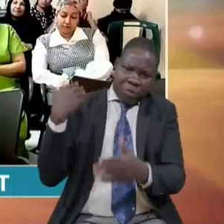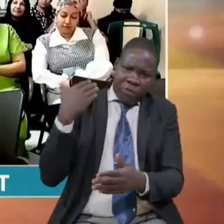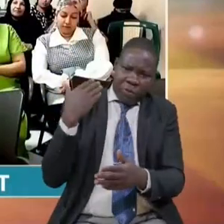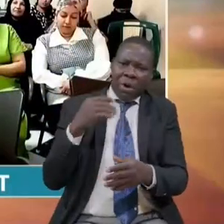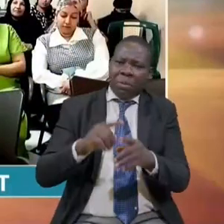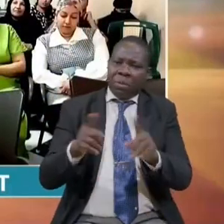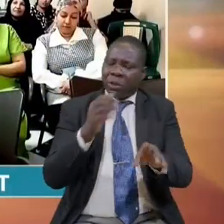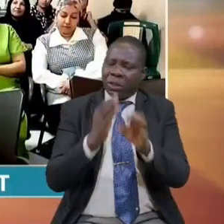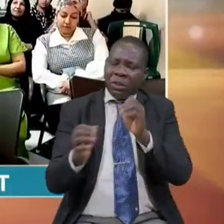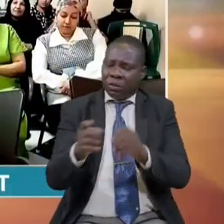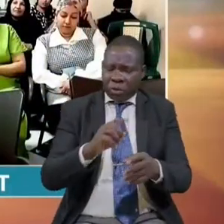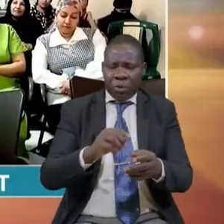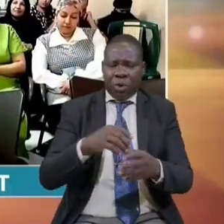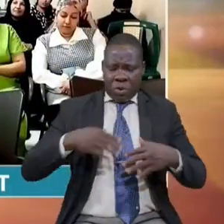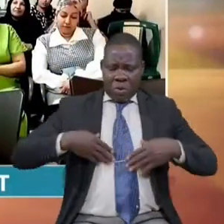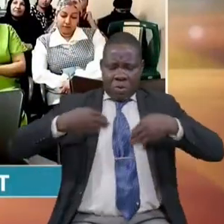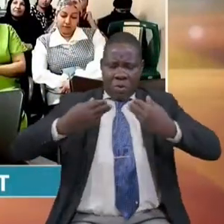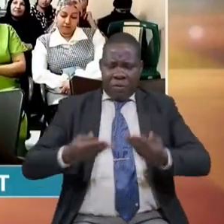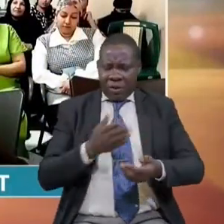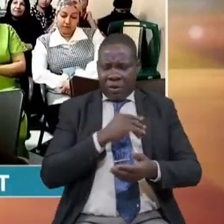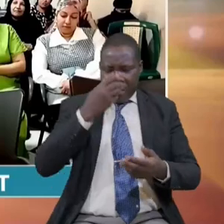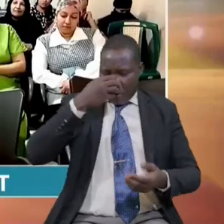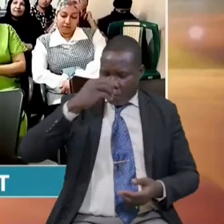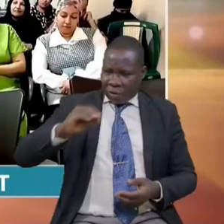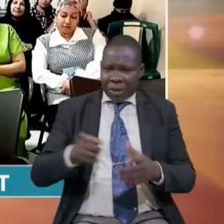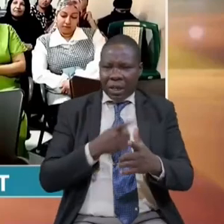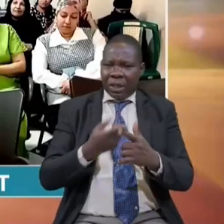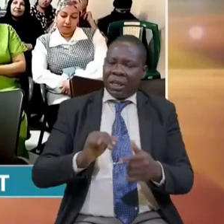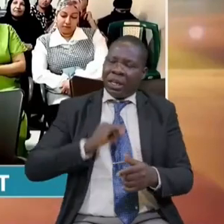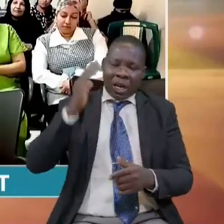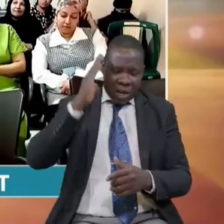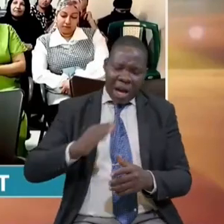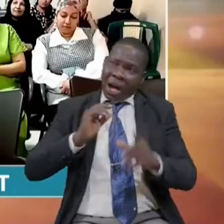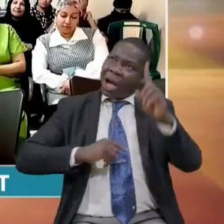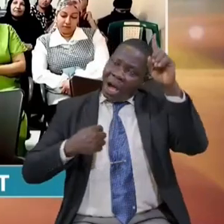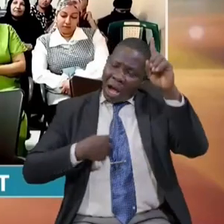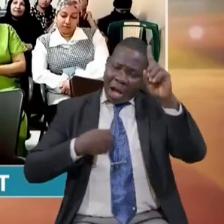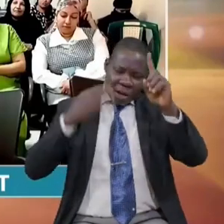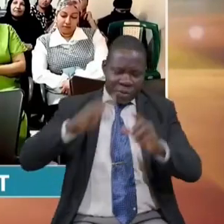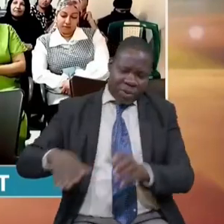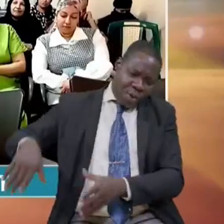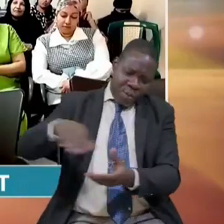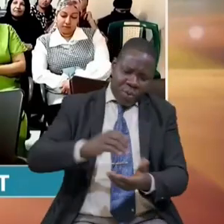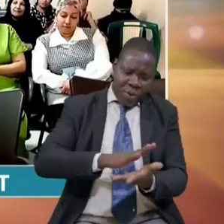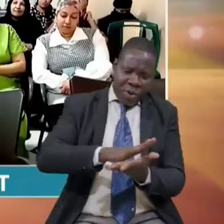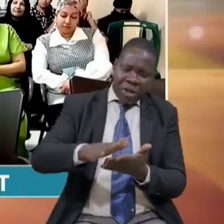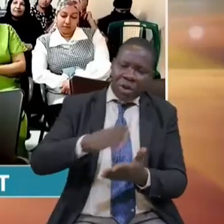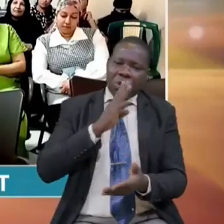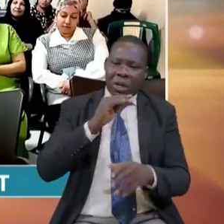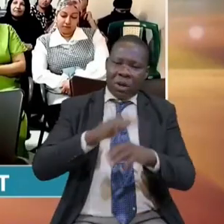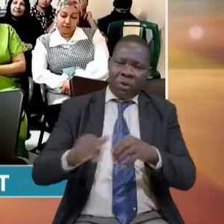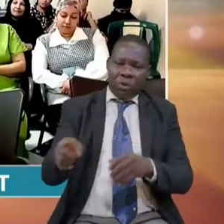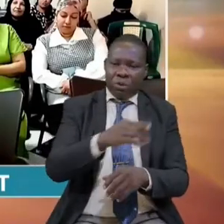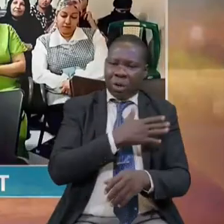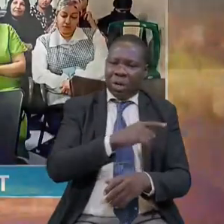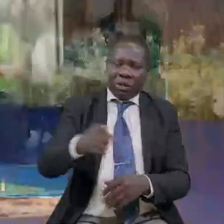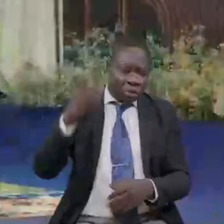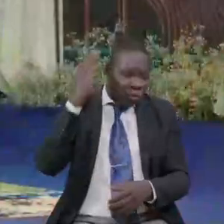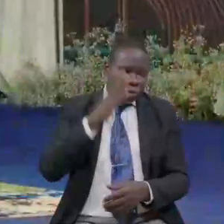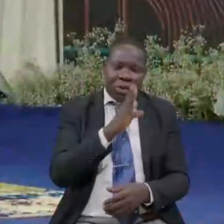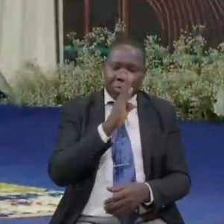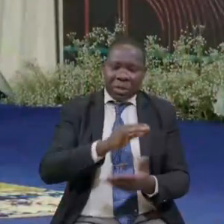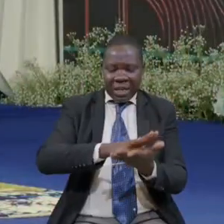vous confessez et vous abandonnez et dites que je répandrai sur vous une eau pure et